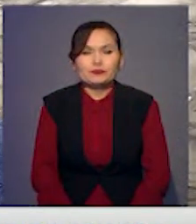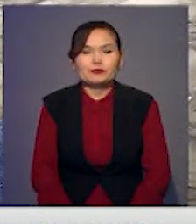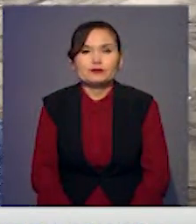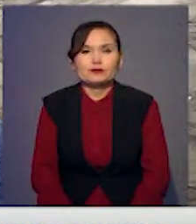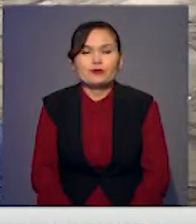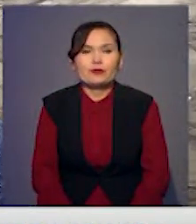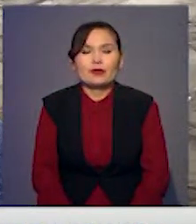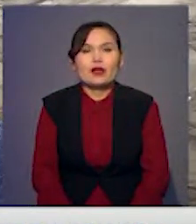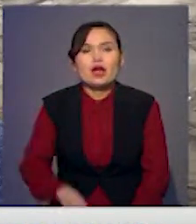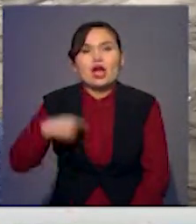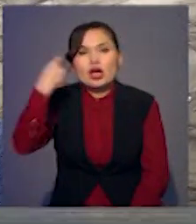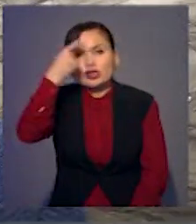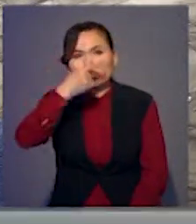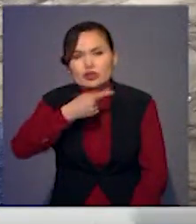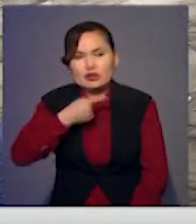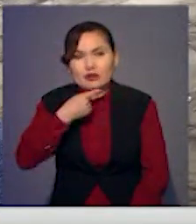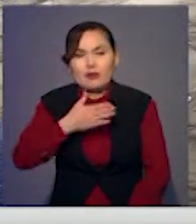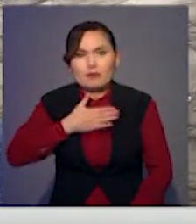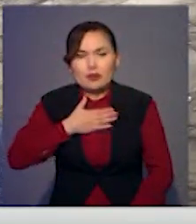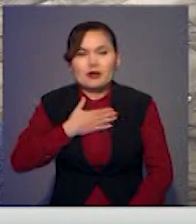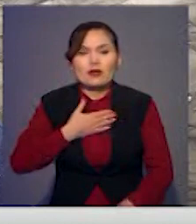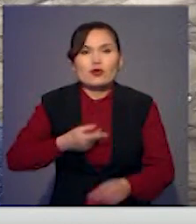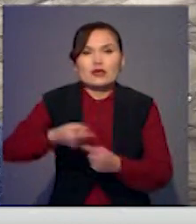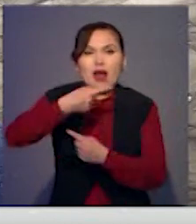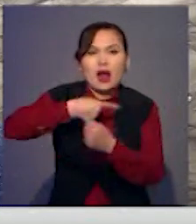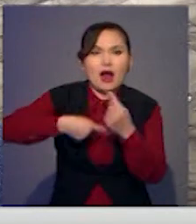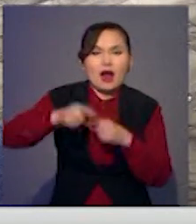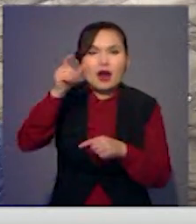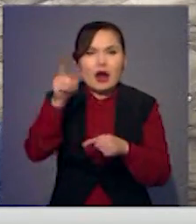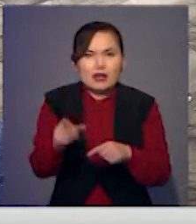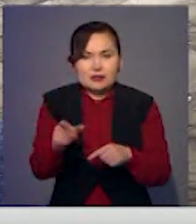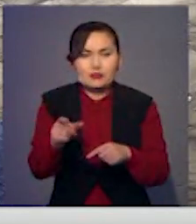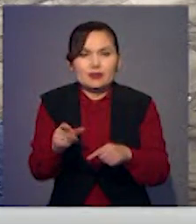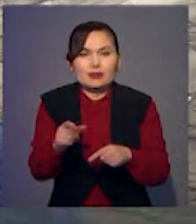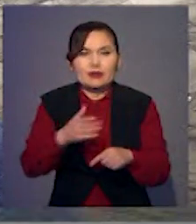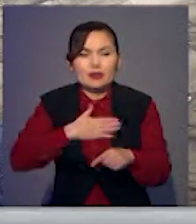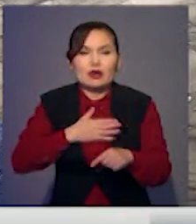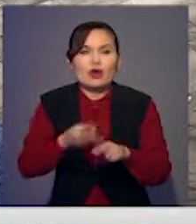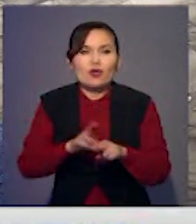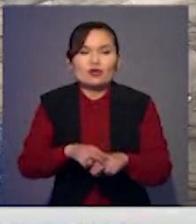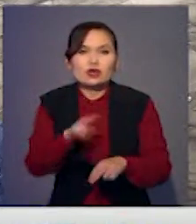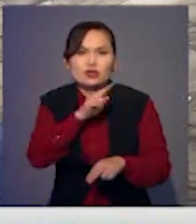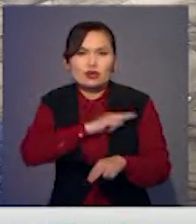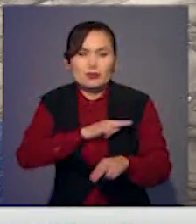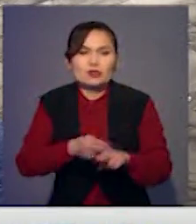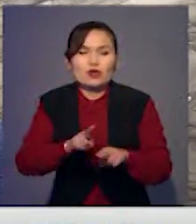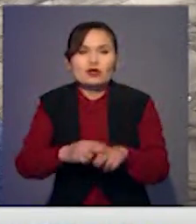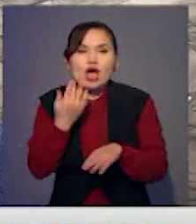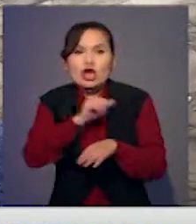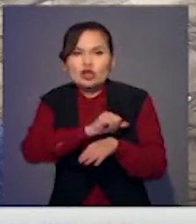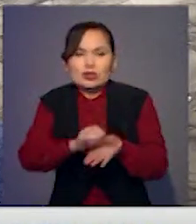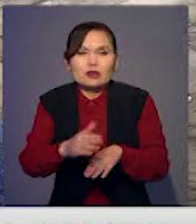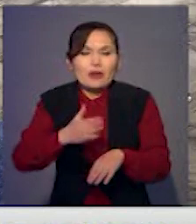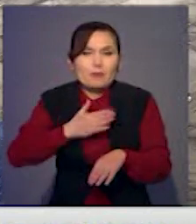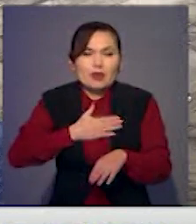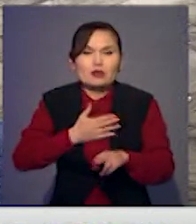Жеке кәсіпкер ретінде шетелдің экспертін мысалы жұмысқа шақыра алмаймын, өйткені олардың ақысы 100 миллион доллардан кем түспейді. А бұл жерде